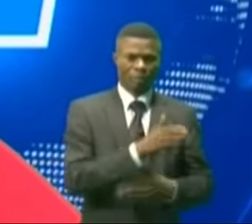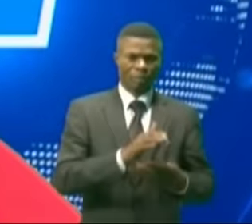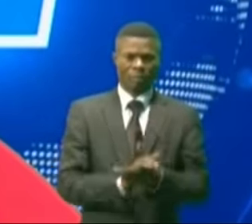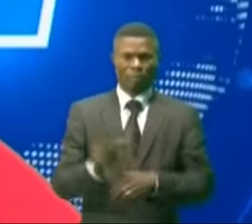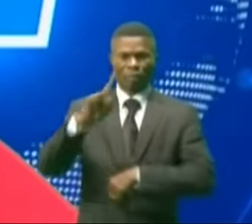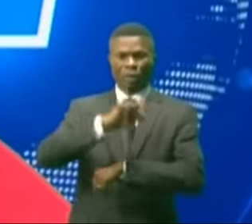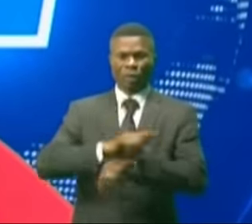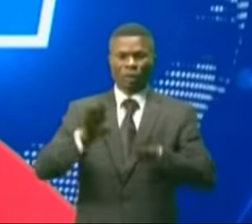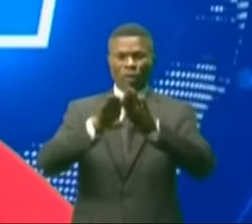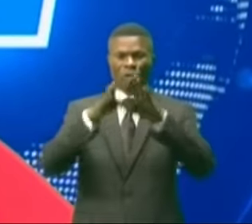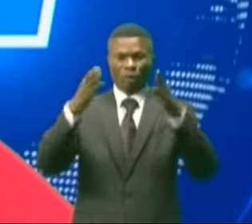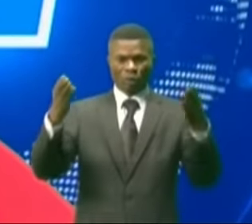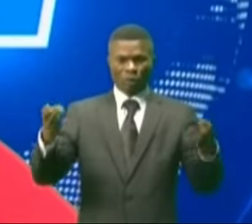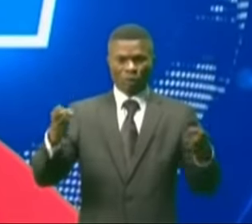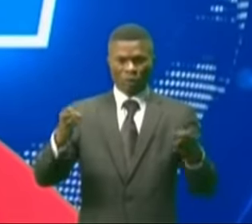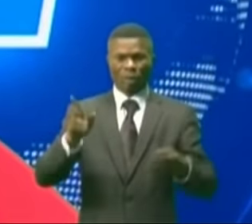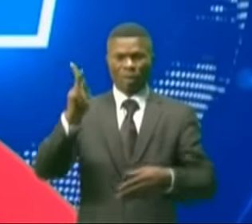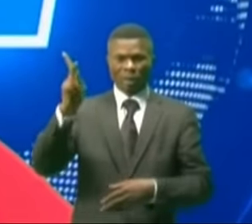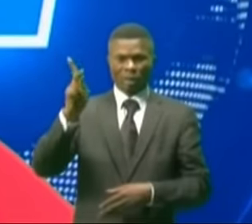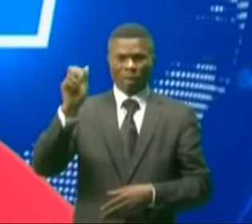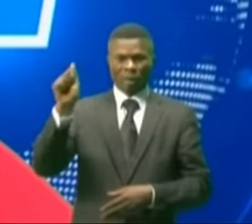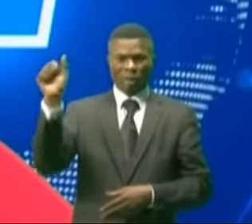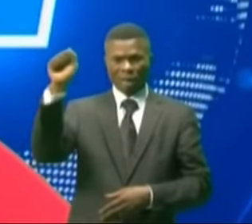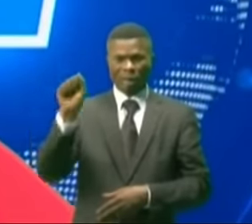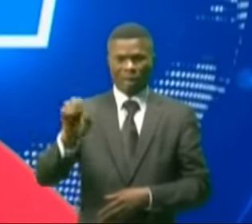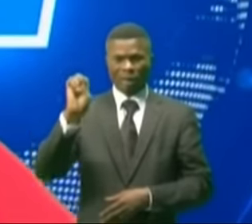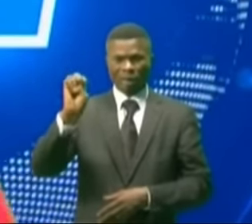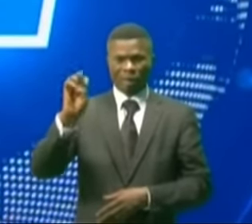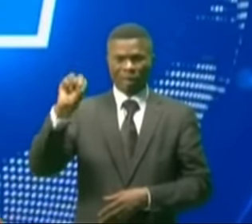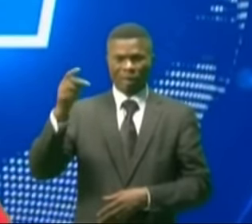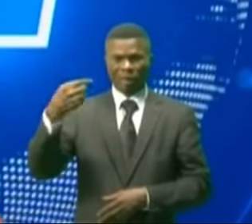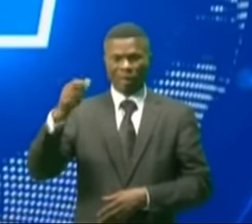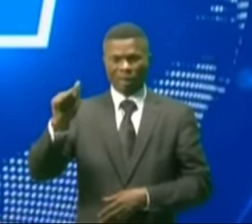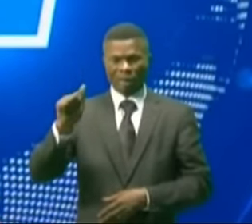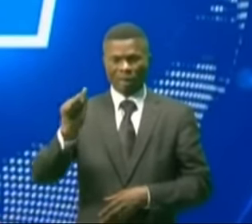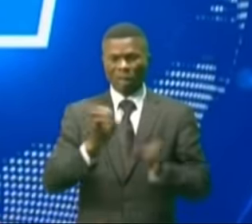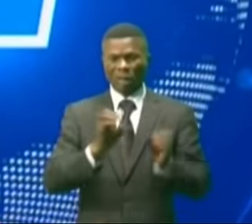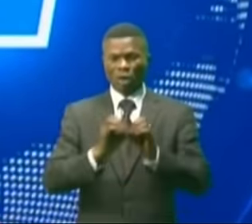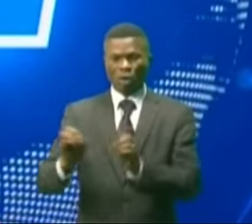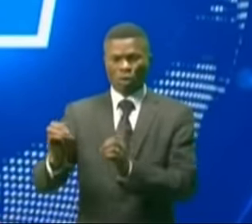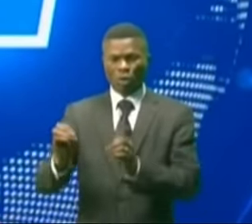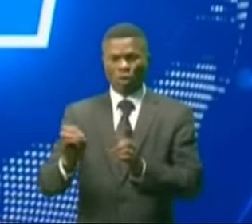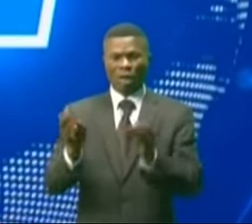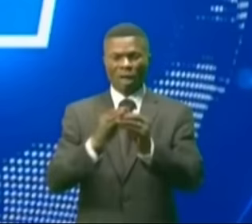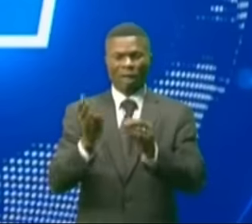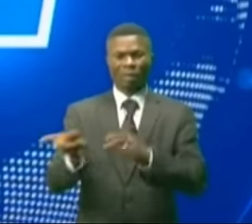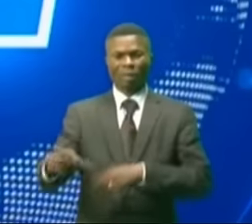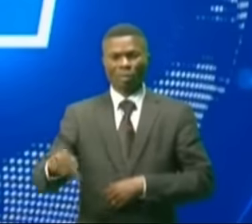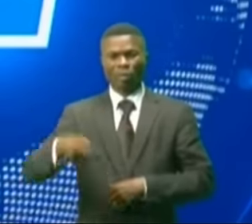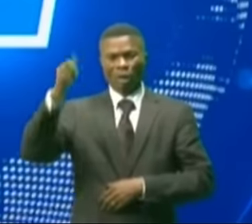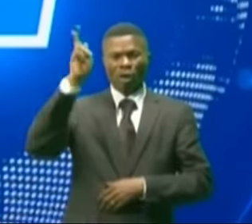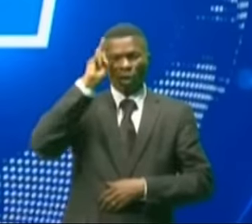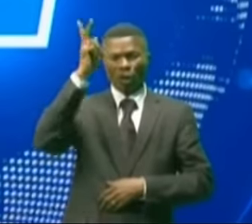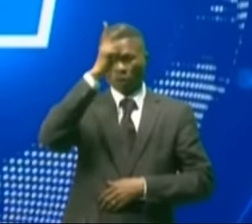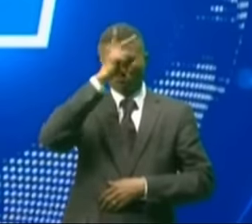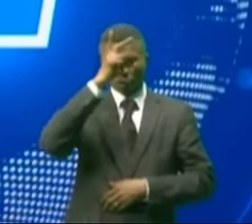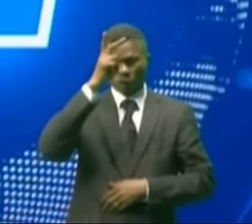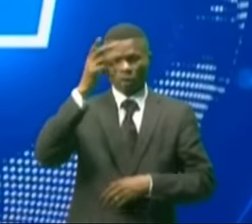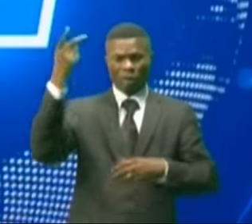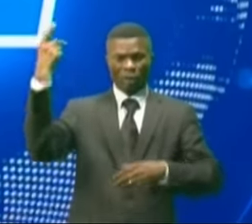Journée porte ouverte à Kasenga, organisée par l'Assemblée provinciale du Haut-Katanga. Les